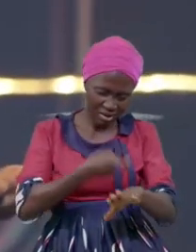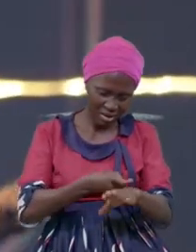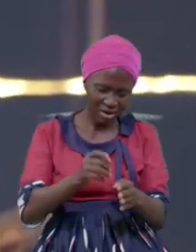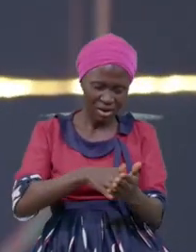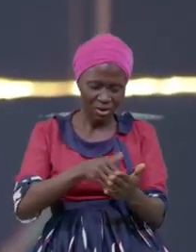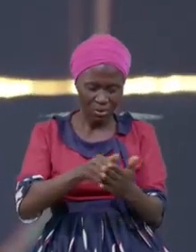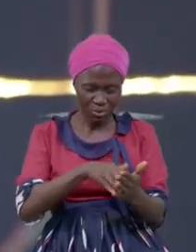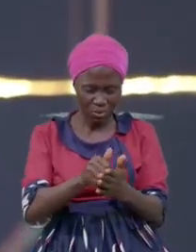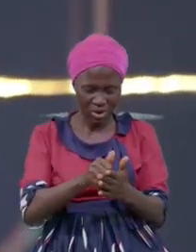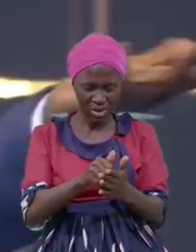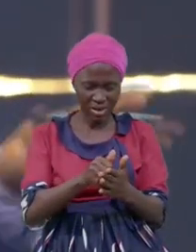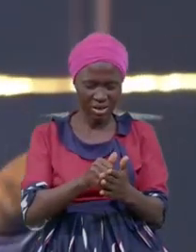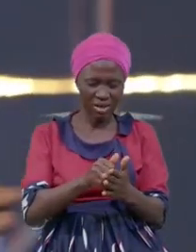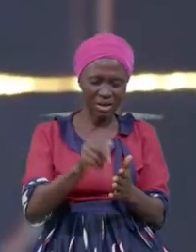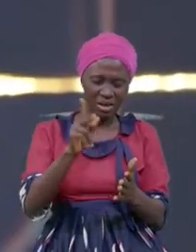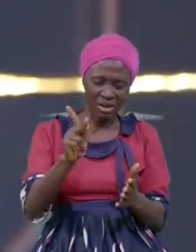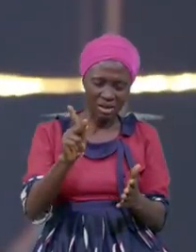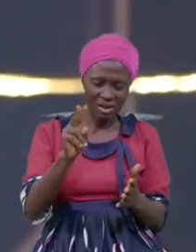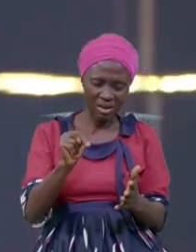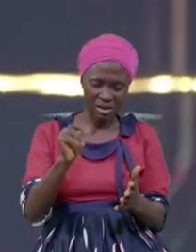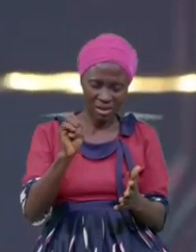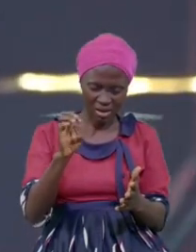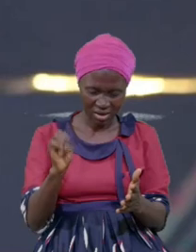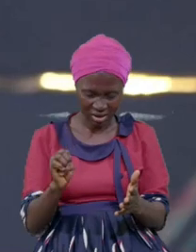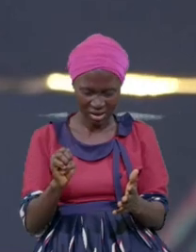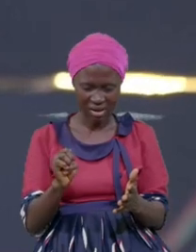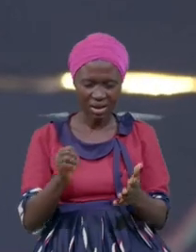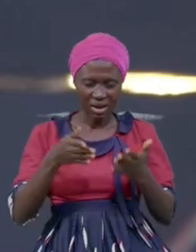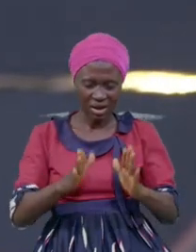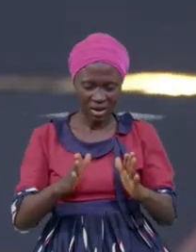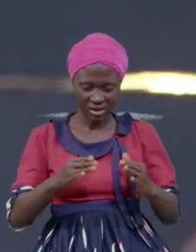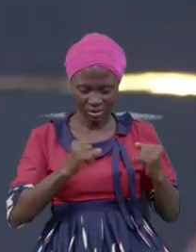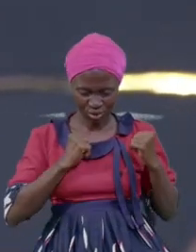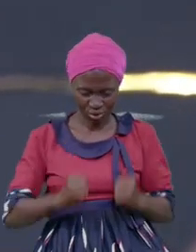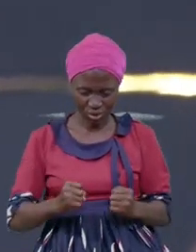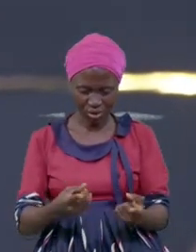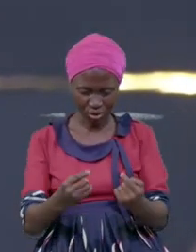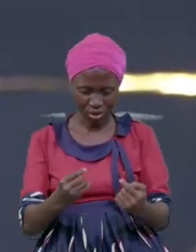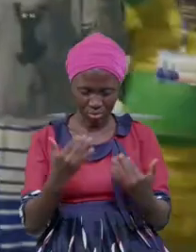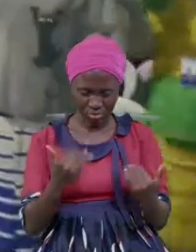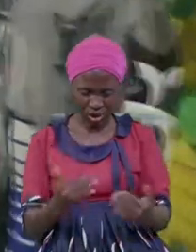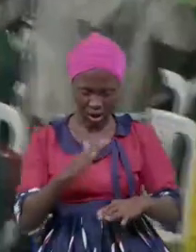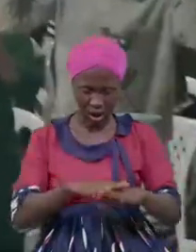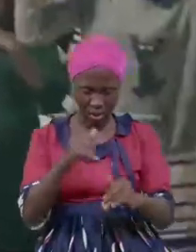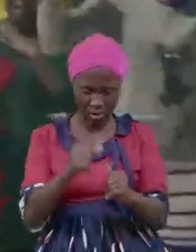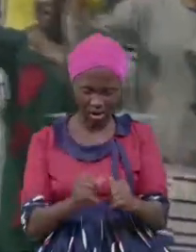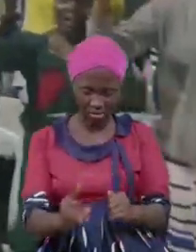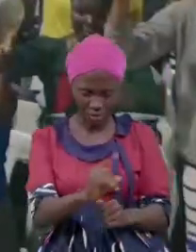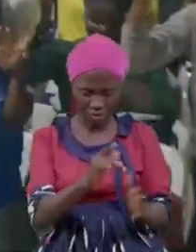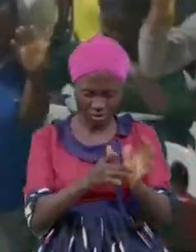affaibli, vie faible, que la force revienne maintenant pour tout le monde au nom de Jésus.